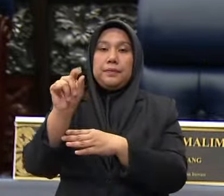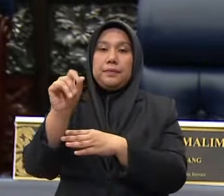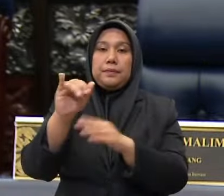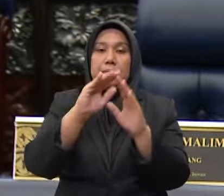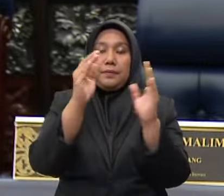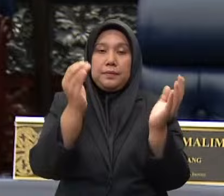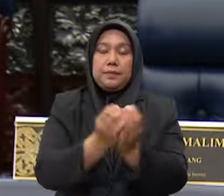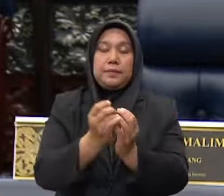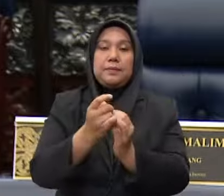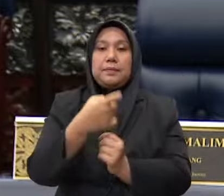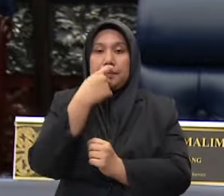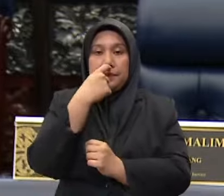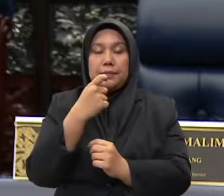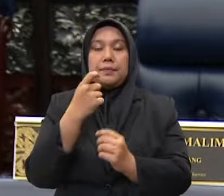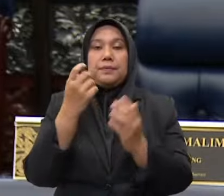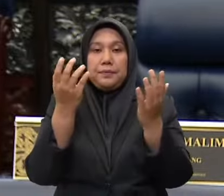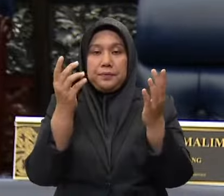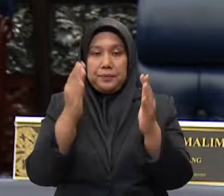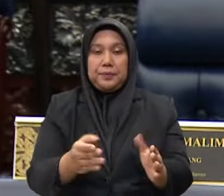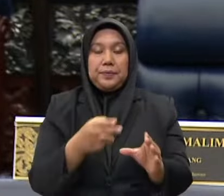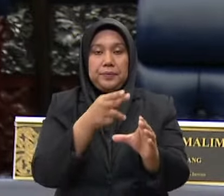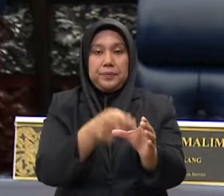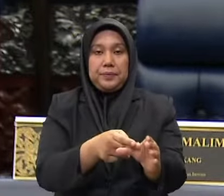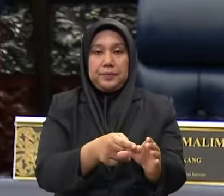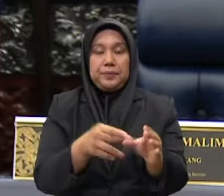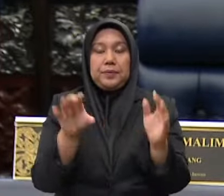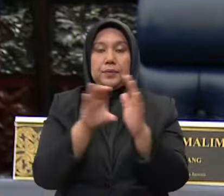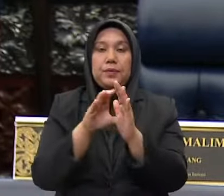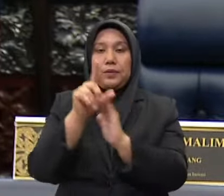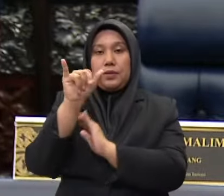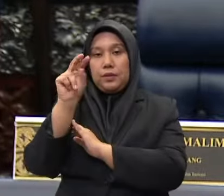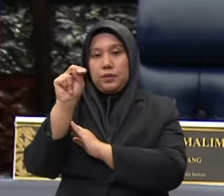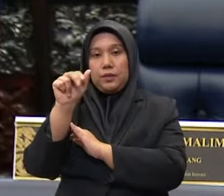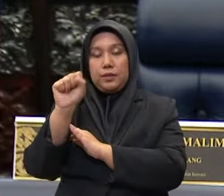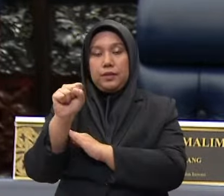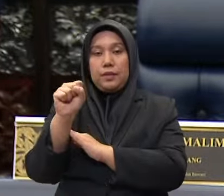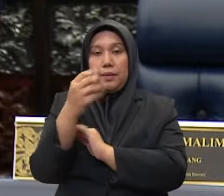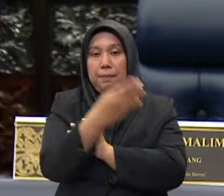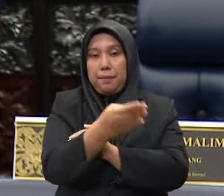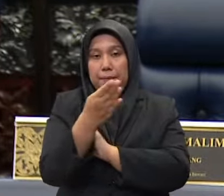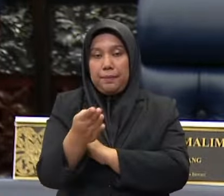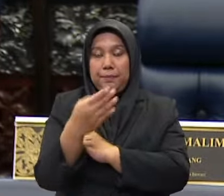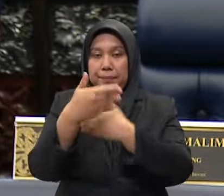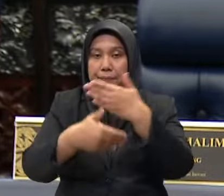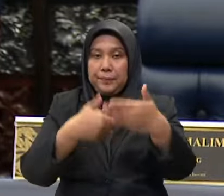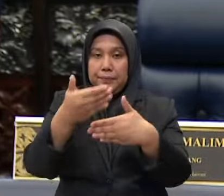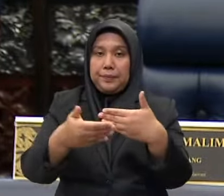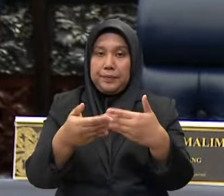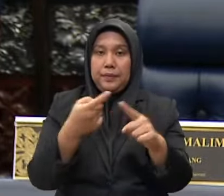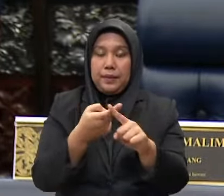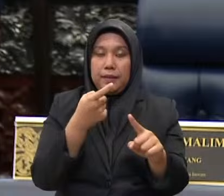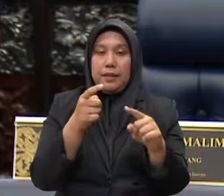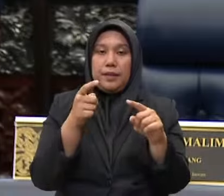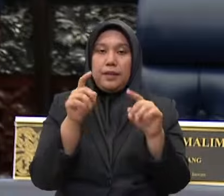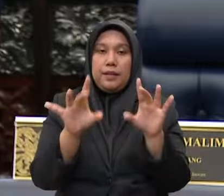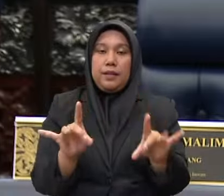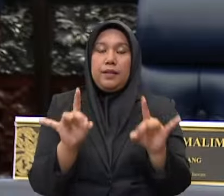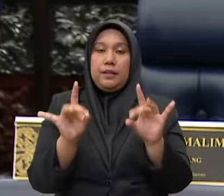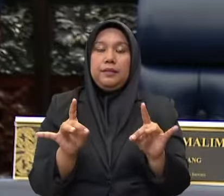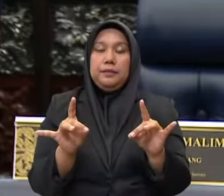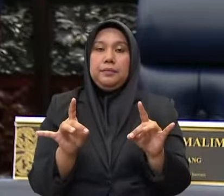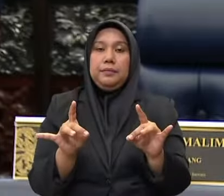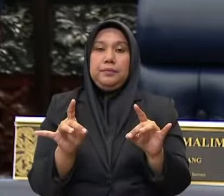pemain-pemain sebab apa misalnya Linus ya bahan-bahan yang mereka proses itu buat masa ini daripada Australia mereka juga